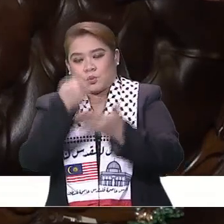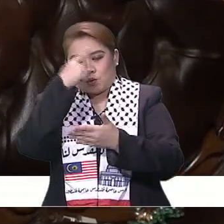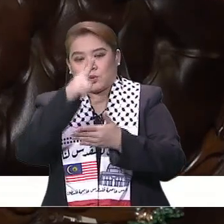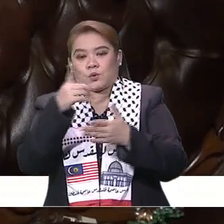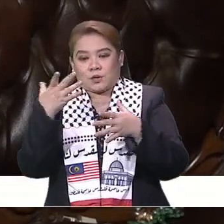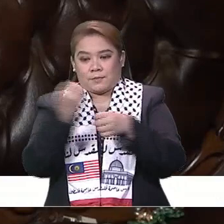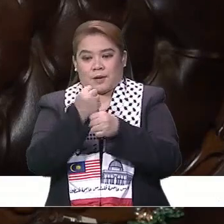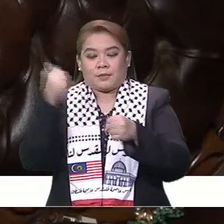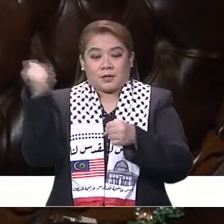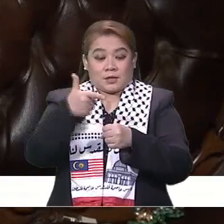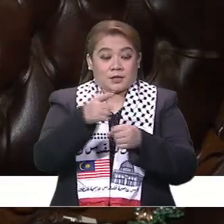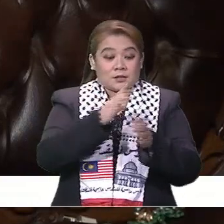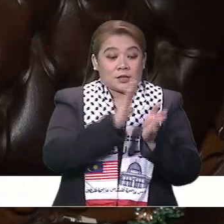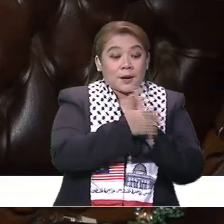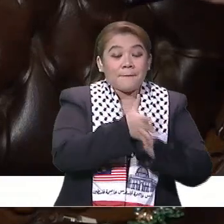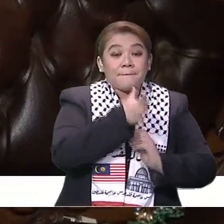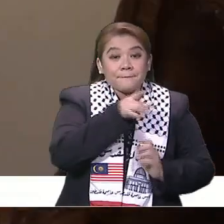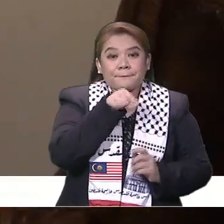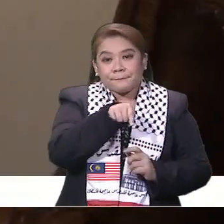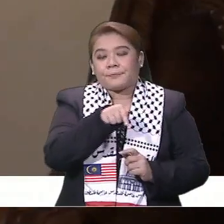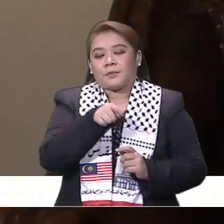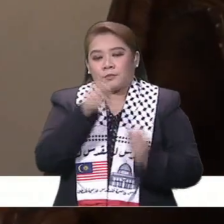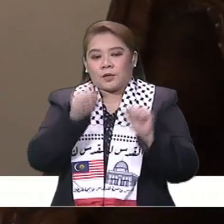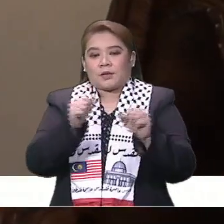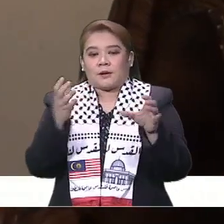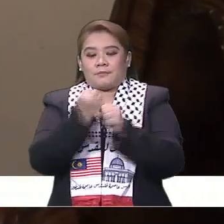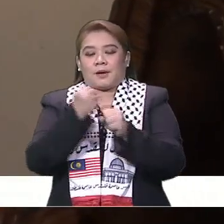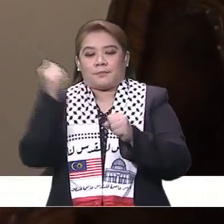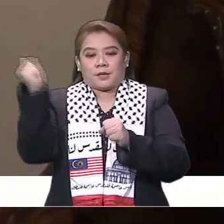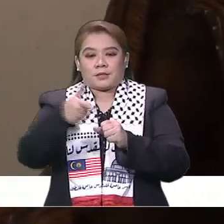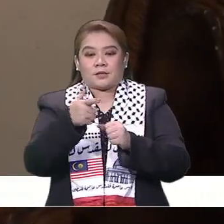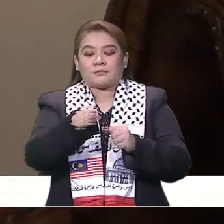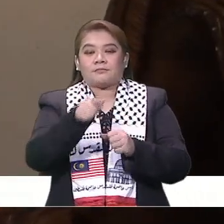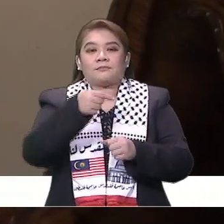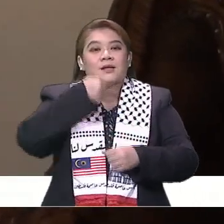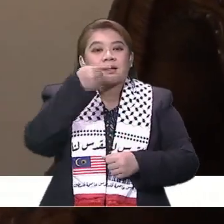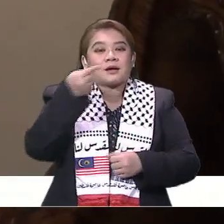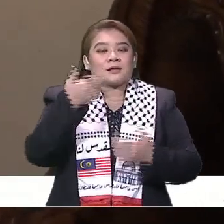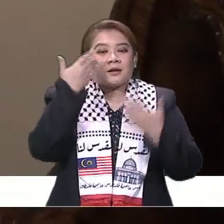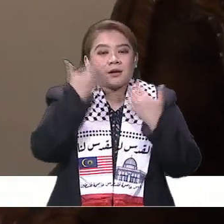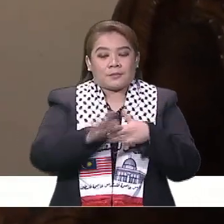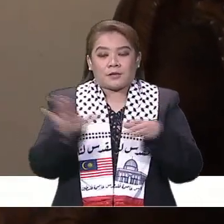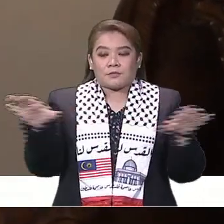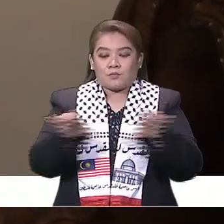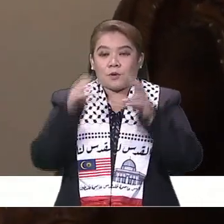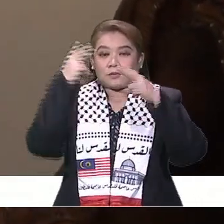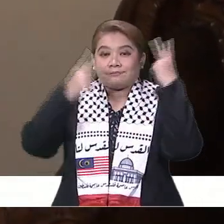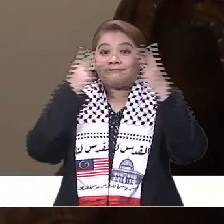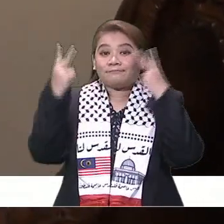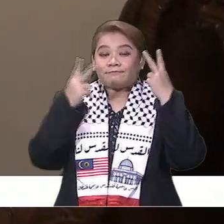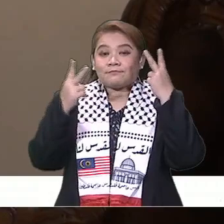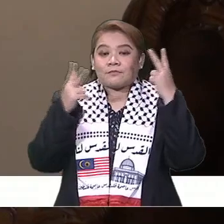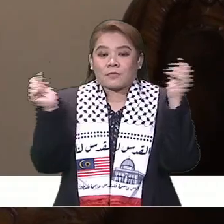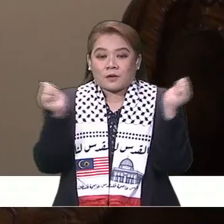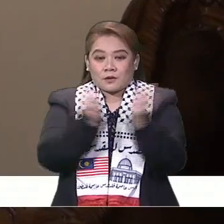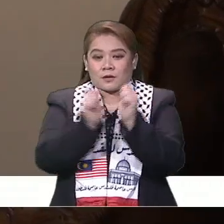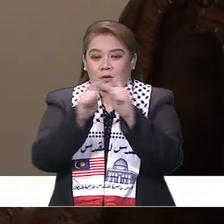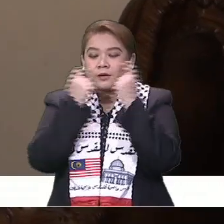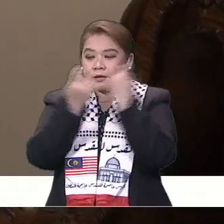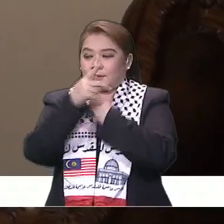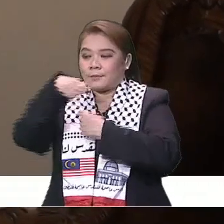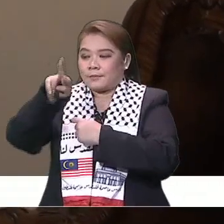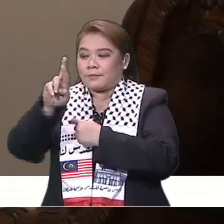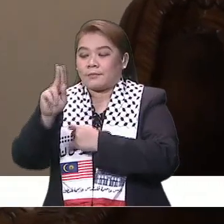membolehkan arwah ibu mendapat pencen penakat sepanjang hayat. Beliau berkata demikian selepas mengadakan ziarah prihatin bersama skuad